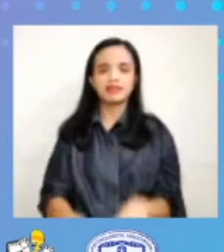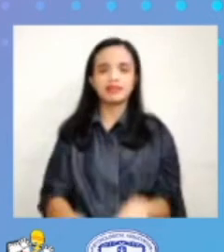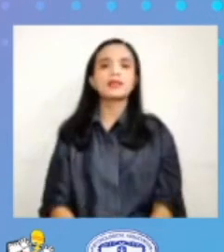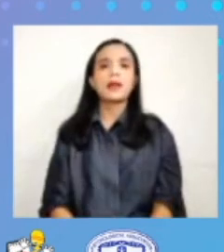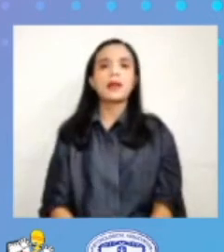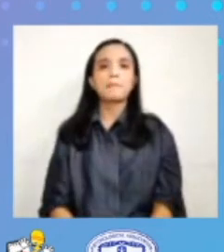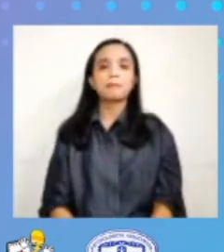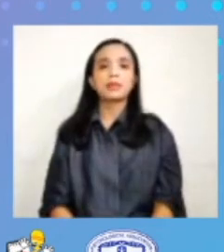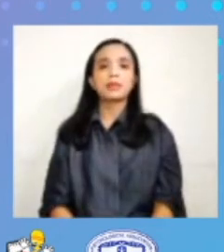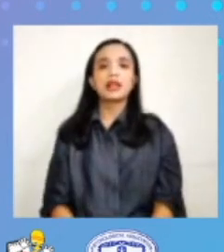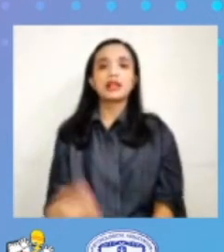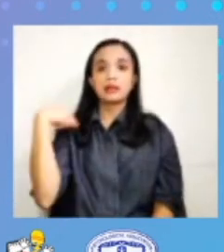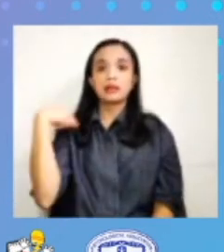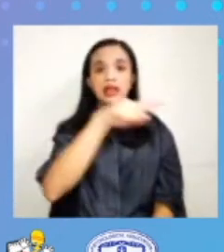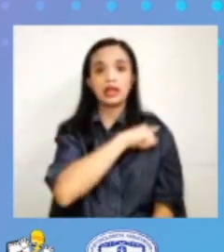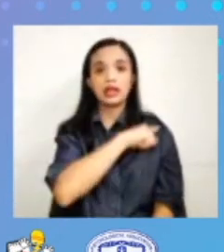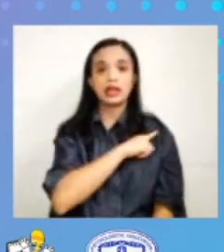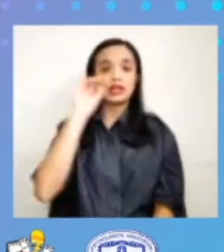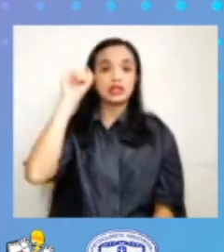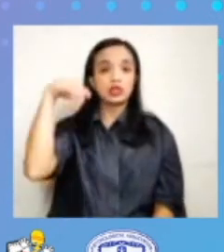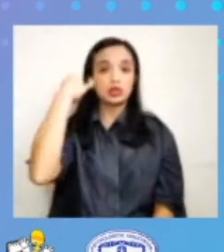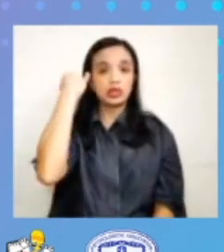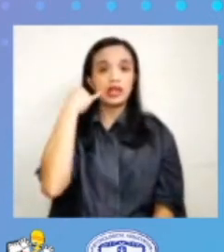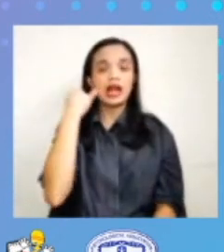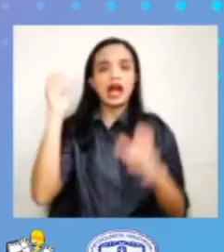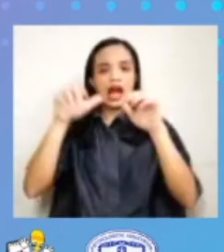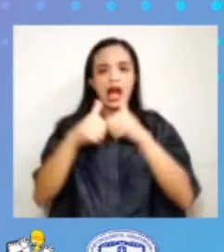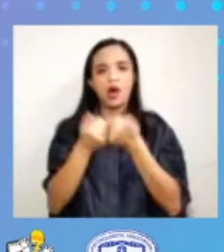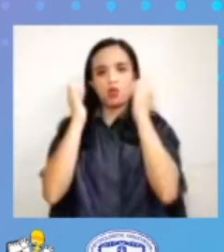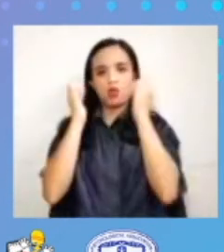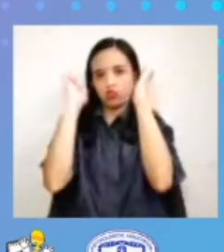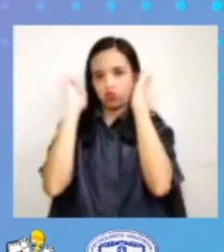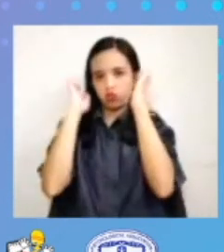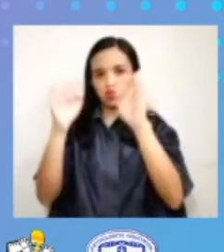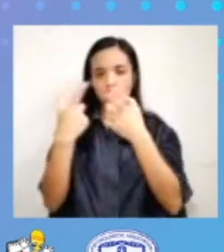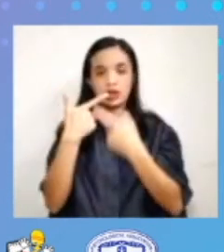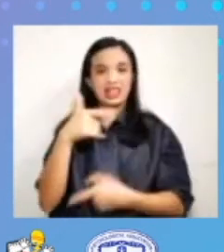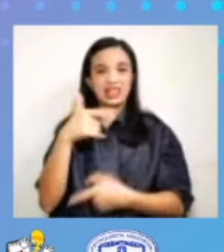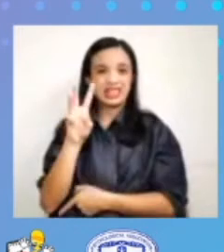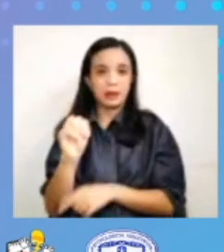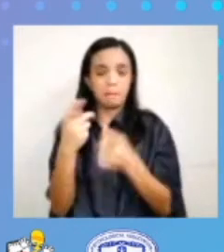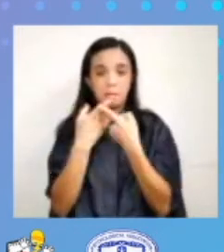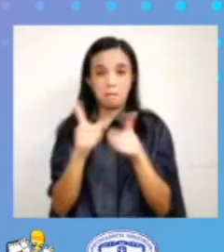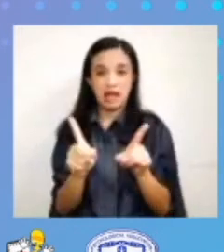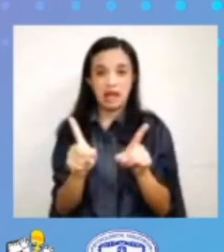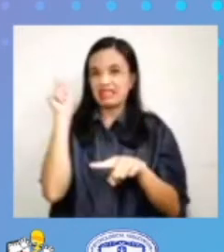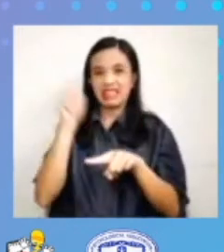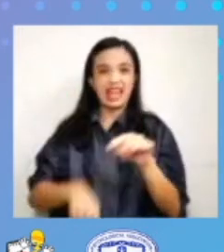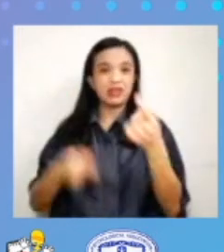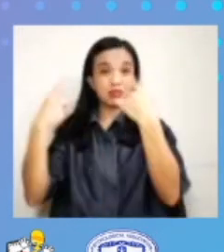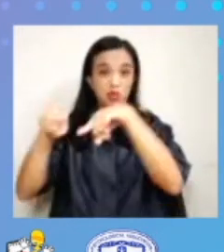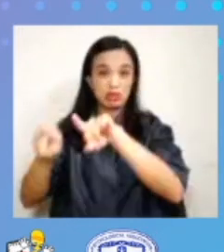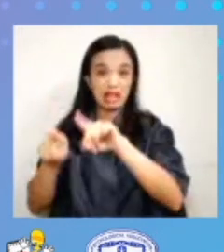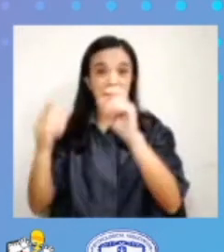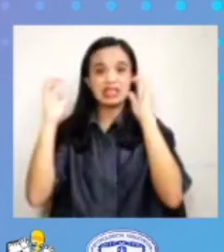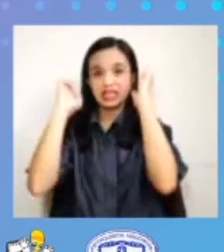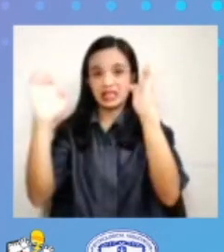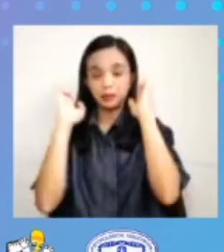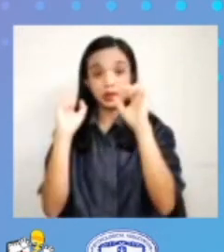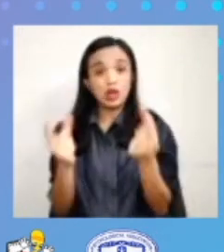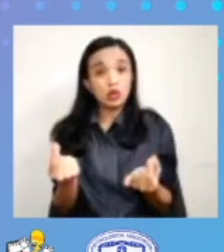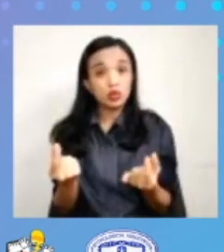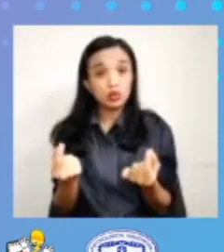Tuesday morning, 9 a.m. sa ating Stronger from Home workouts. Yes. Diba? Yeah. Naniniwala po kami na even if you do